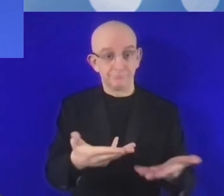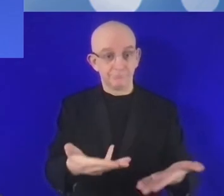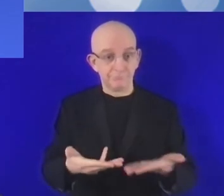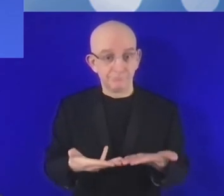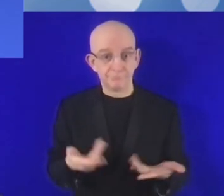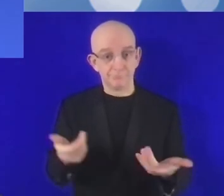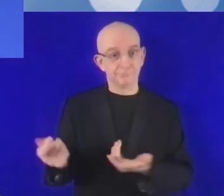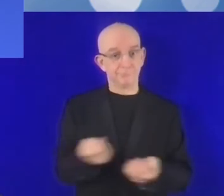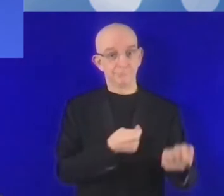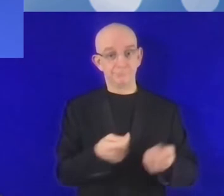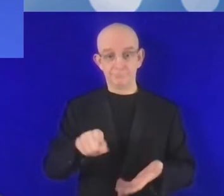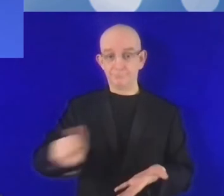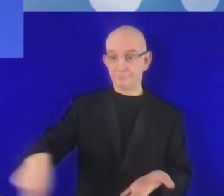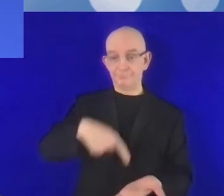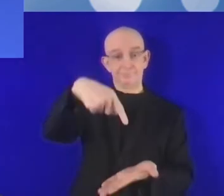qui se modernise,